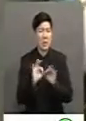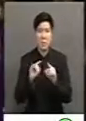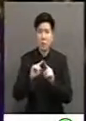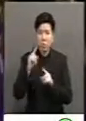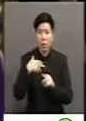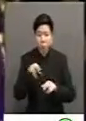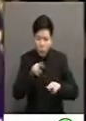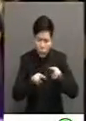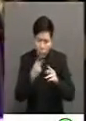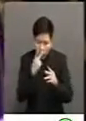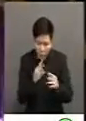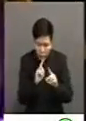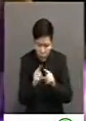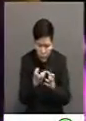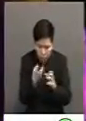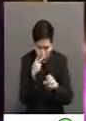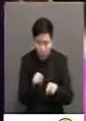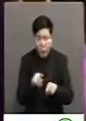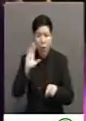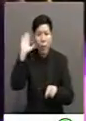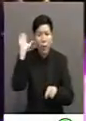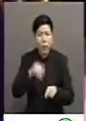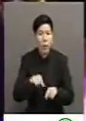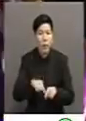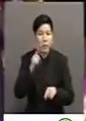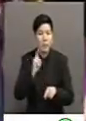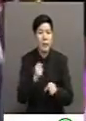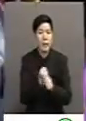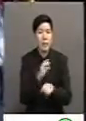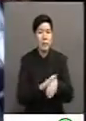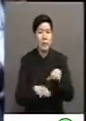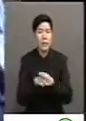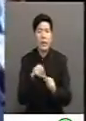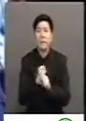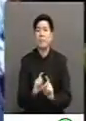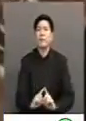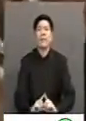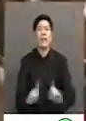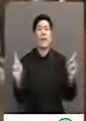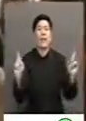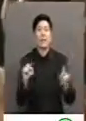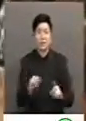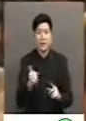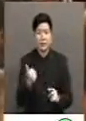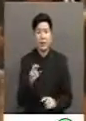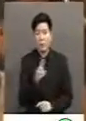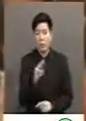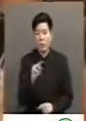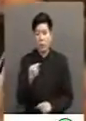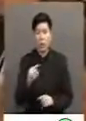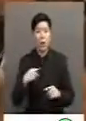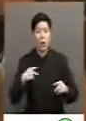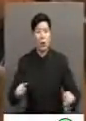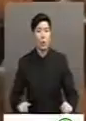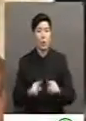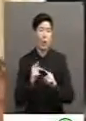ากนั้นพอไปตรวจสอบองค์ประกอบก็เลยเพิ่งจะทราบนะคะว่าเป็นผลงานต่างยุคต่างสมัยกันล่าสุดนี้รัฐมนตรีกระทรวงโบ